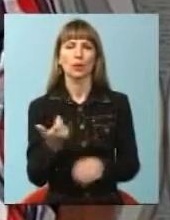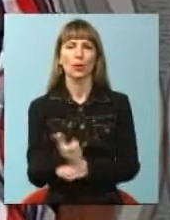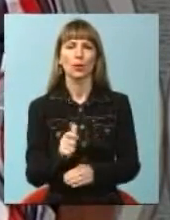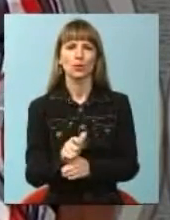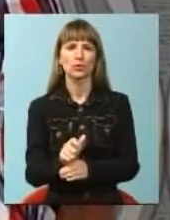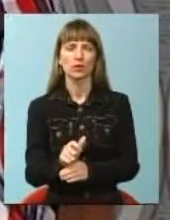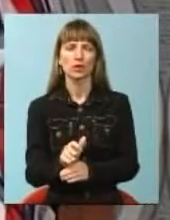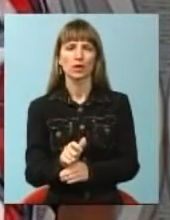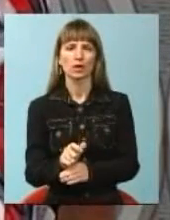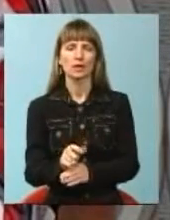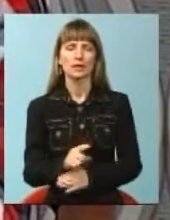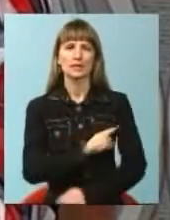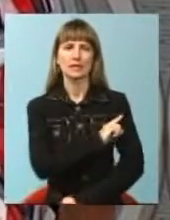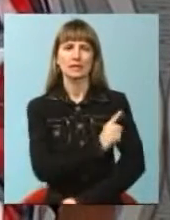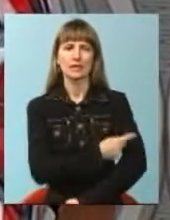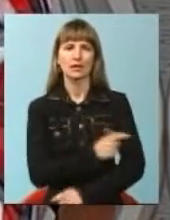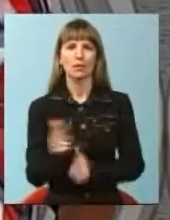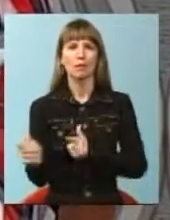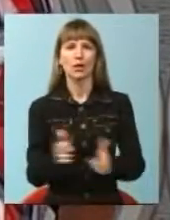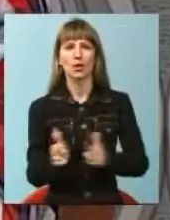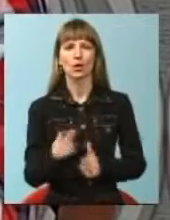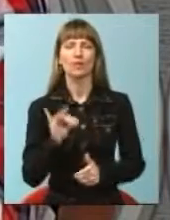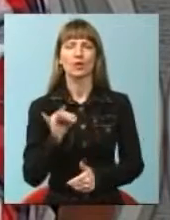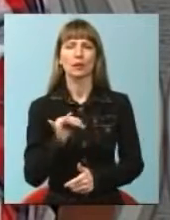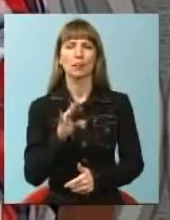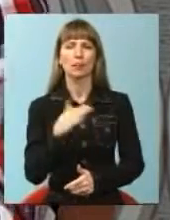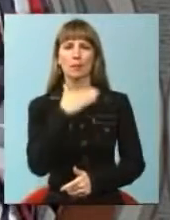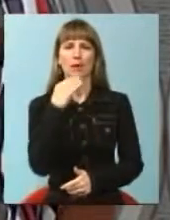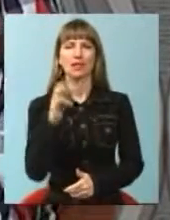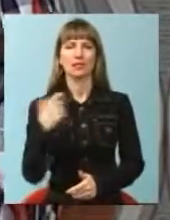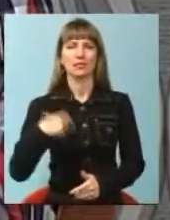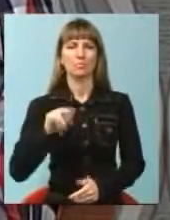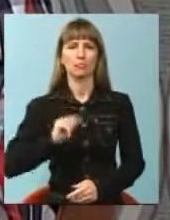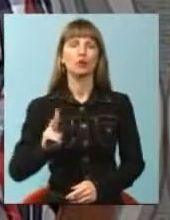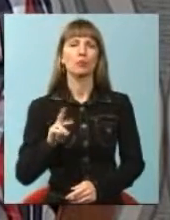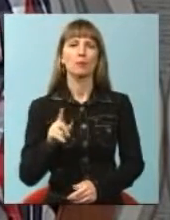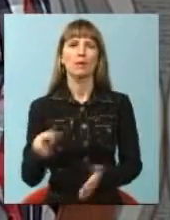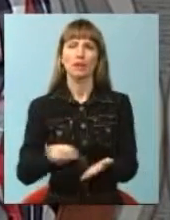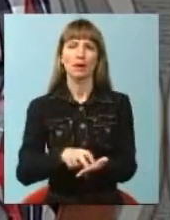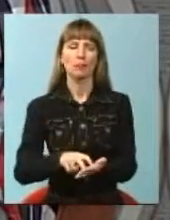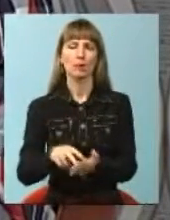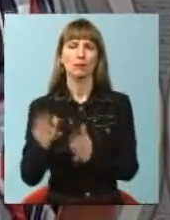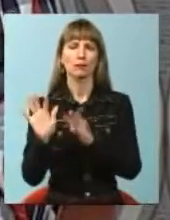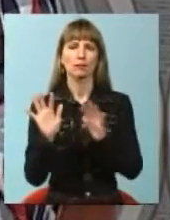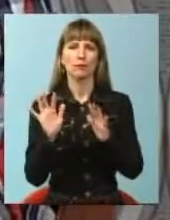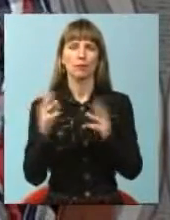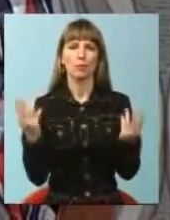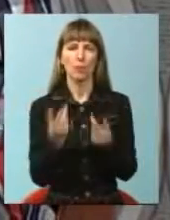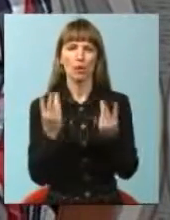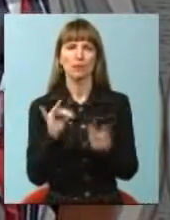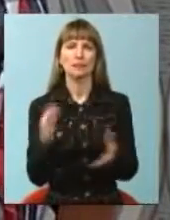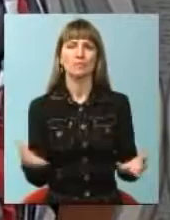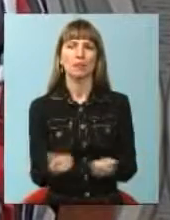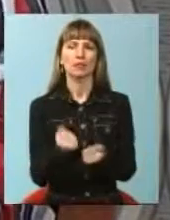дуже така ретельна фізична підготовка і дуже багато над собою працювати, щоб не побоятися лізти у полум'я, а рятувати ту ж